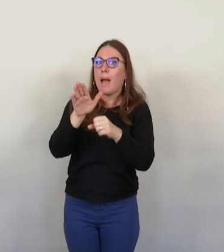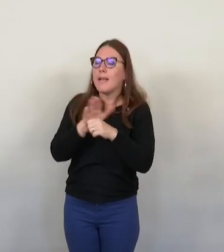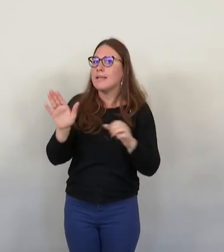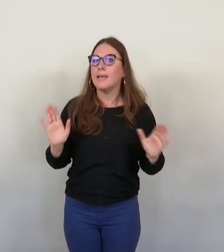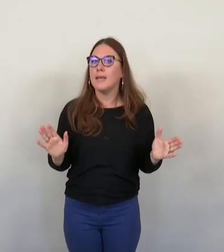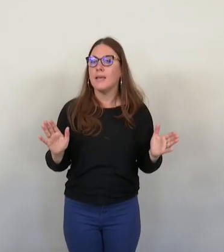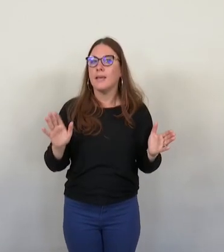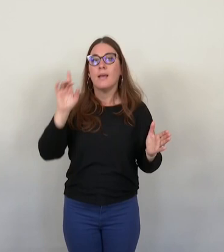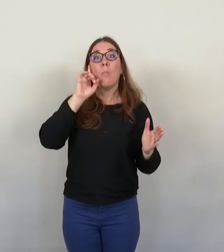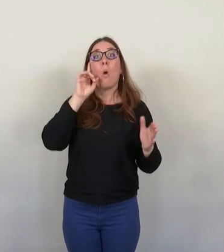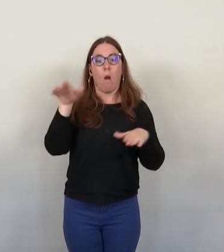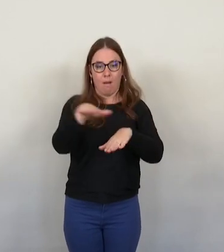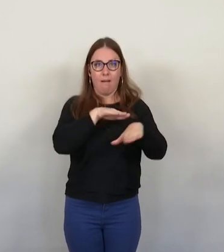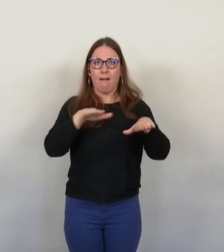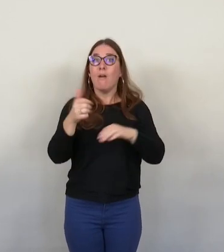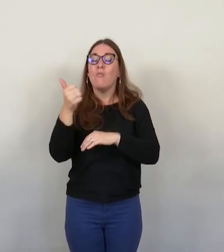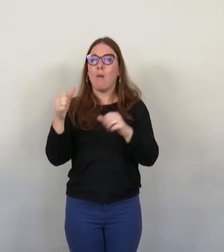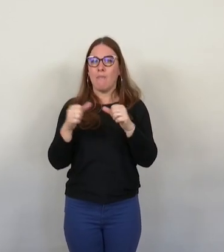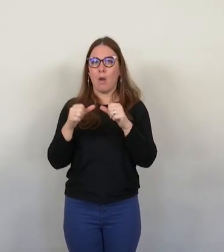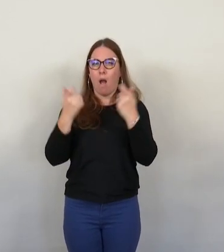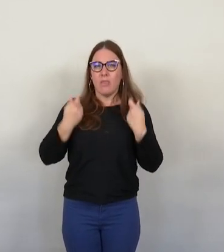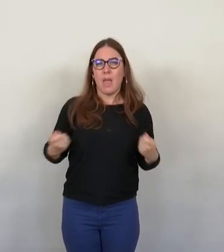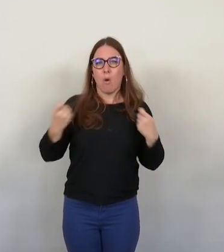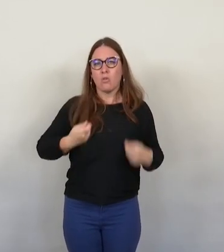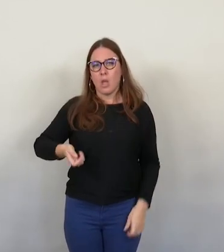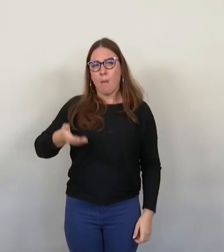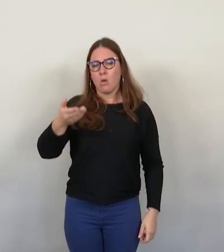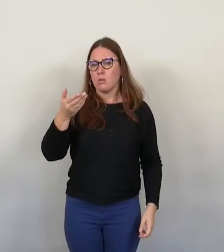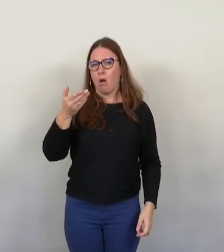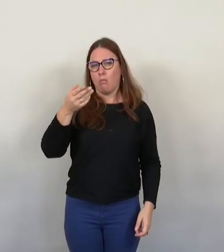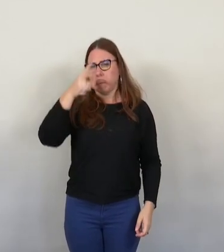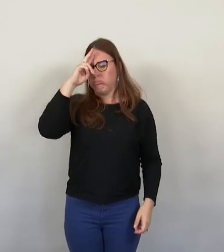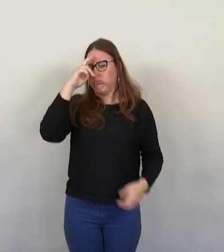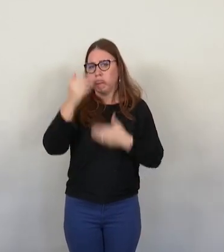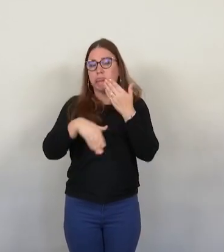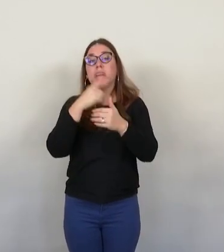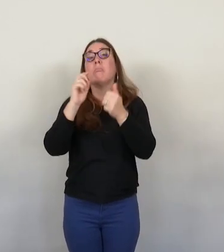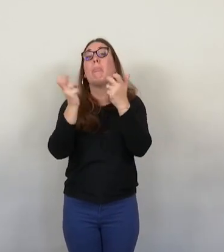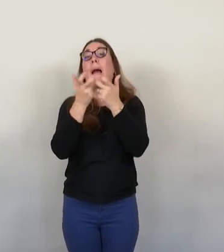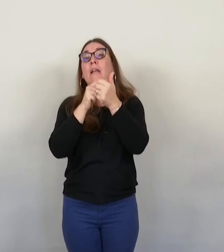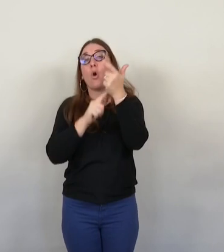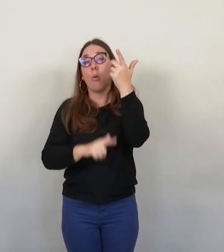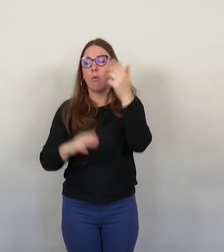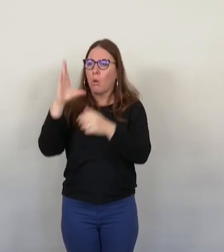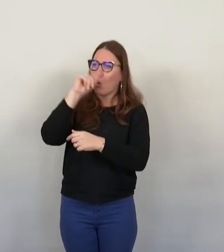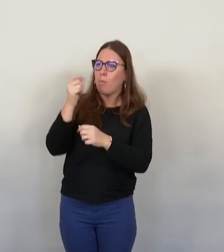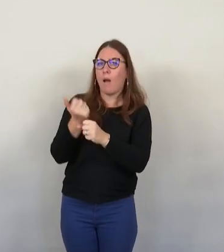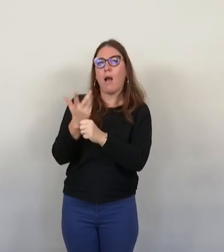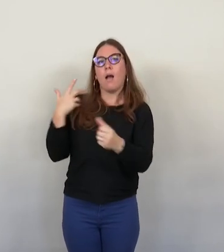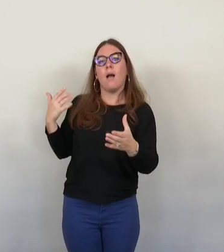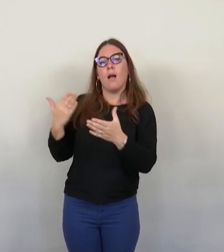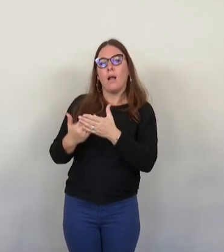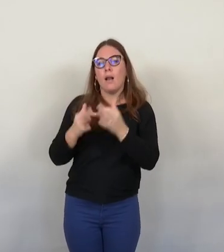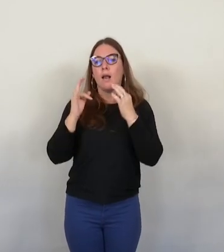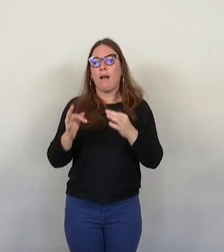parce qu'en parallèle de cela vous continuer les dépenses absurdes j'en cite quelques-unes rappelez-vous il y a quelques années le cadran